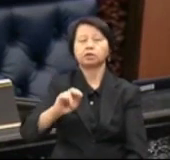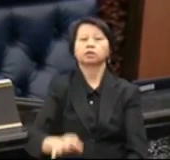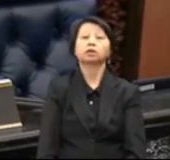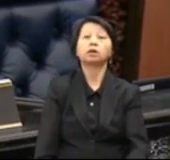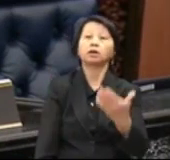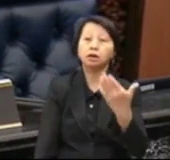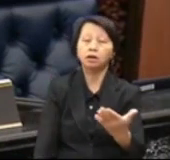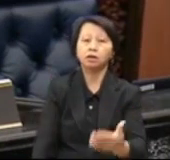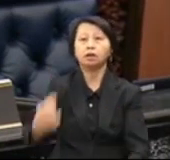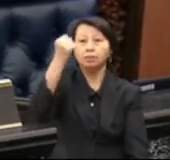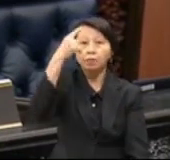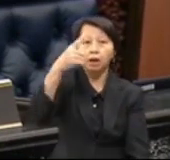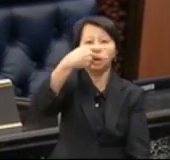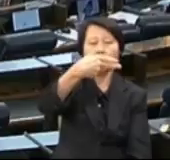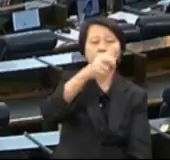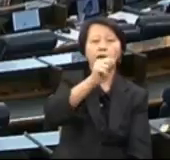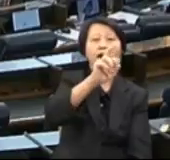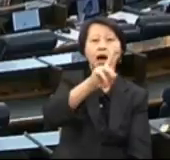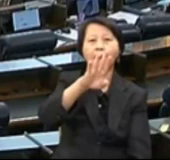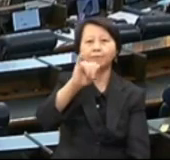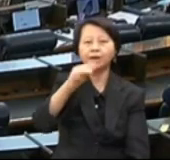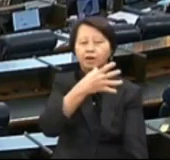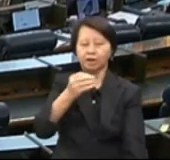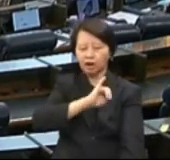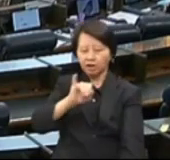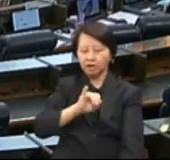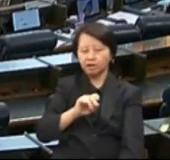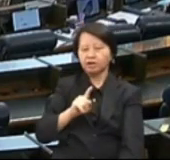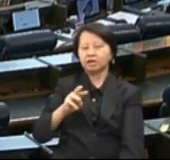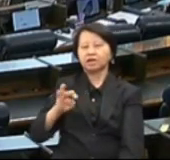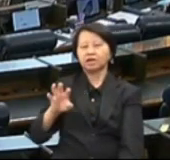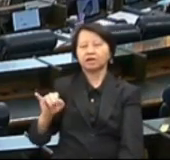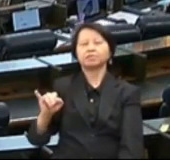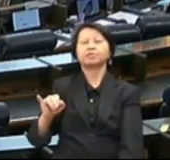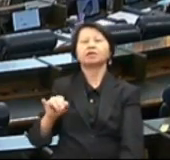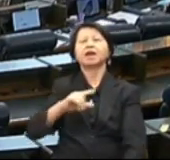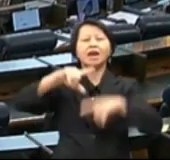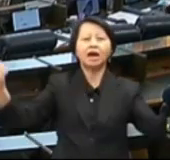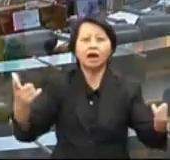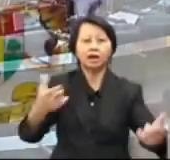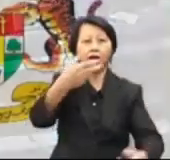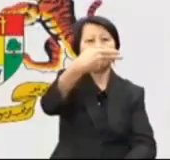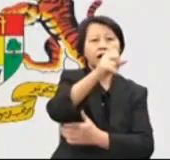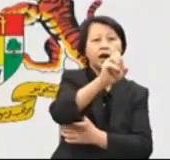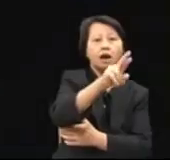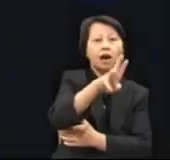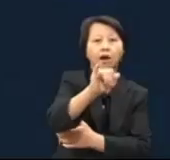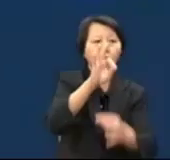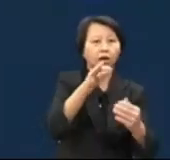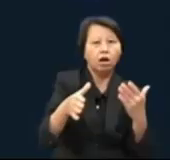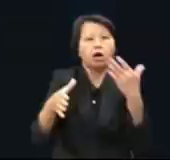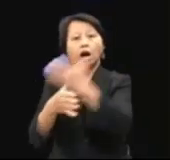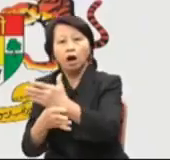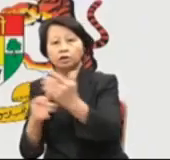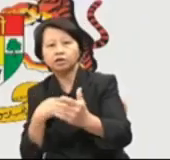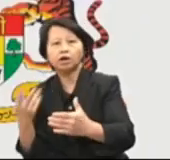paham Harbi dengan Zimi lain nah Sudahlah tuh duduk lah Harbi ini kalau dia perang kita kita